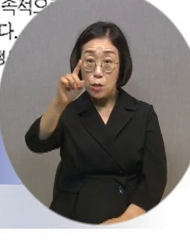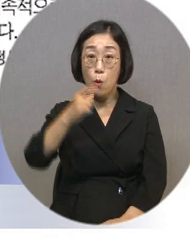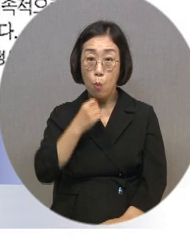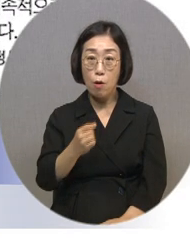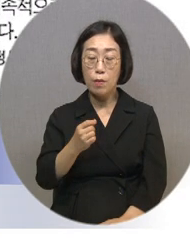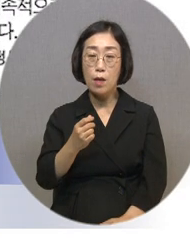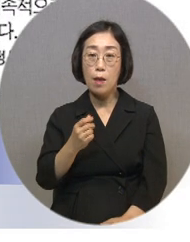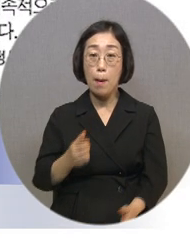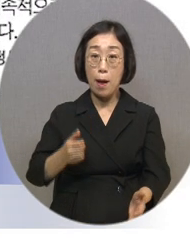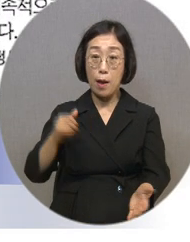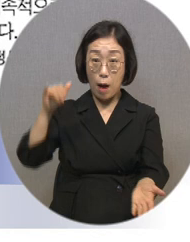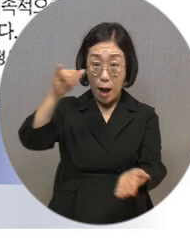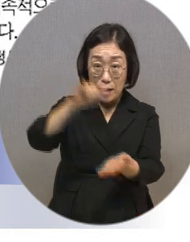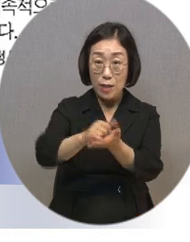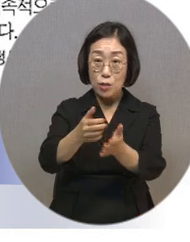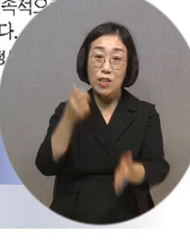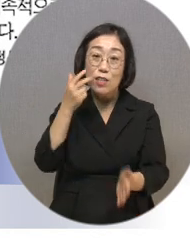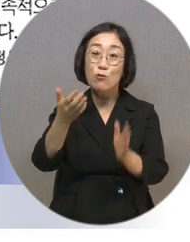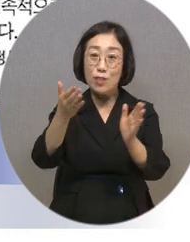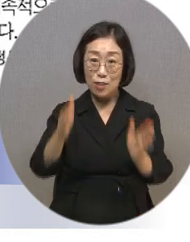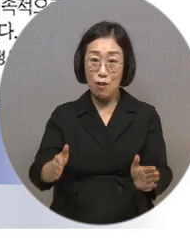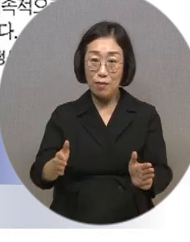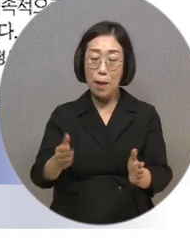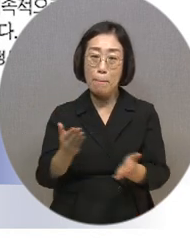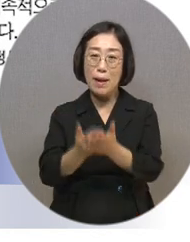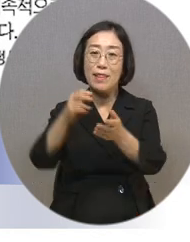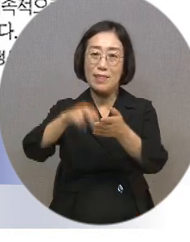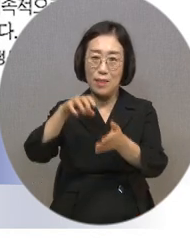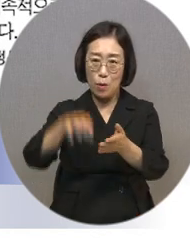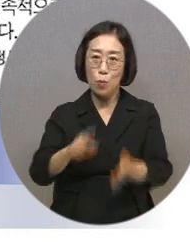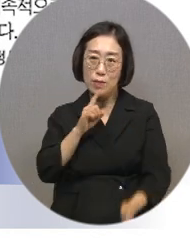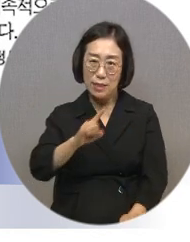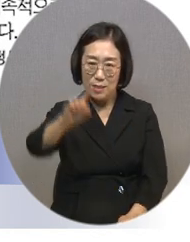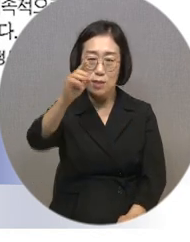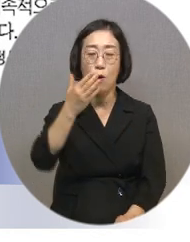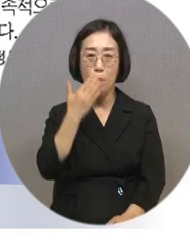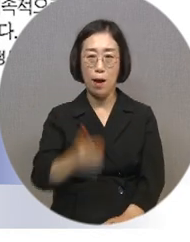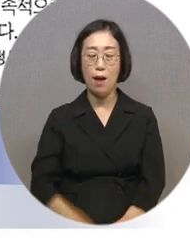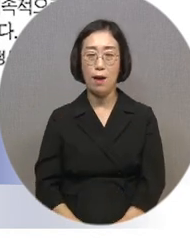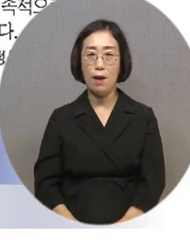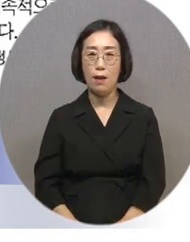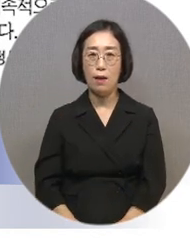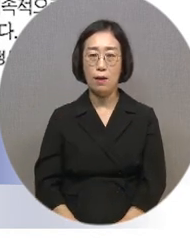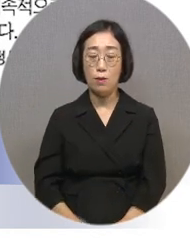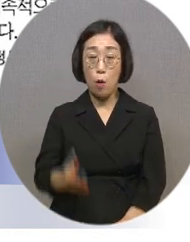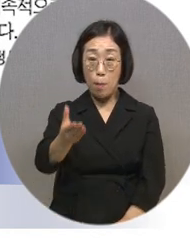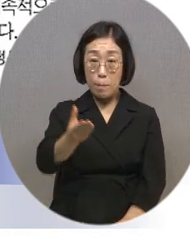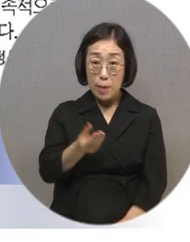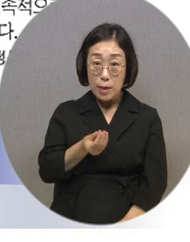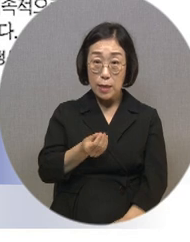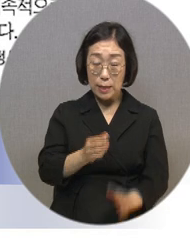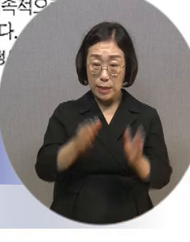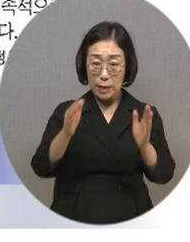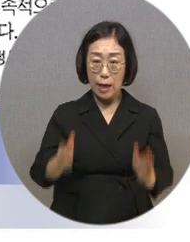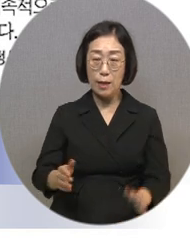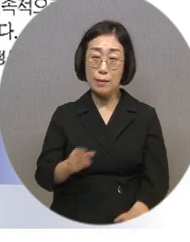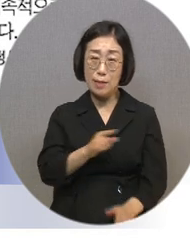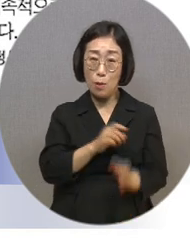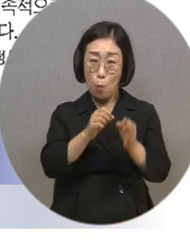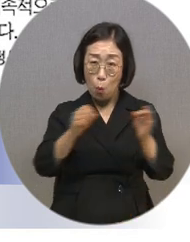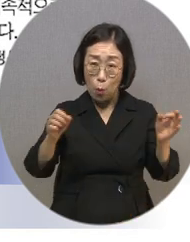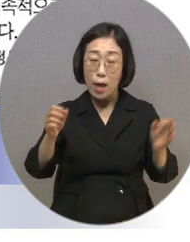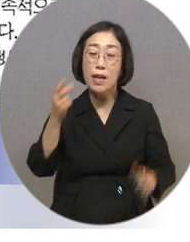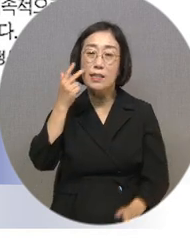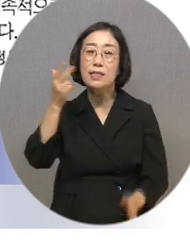일주일 전이 제주 발달 센터로 연락해 신청하면 됩니다 한편 대어 기간은 최대 7일이며